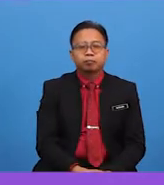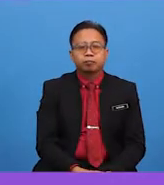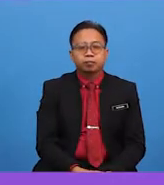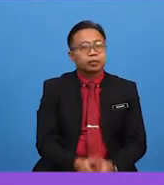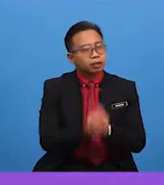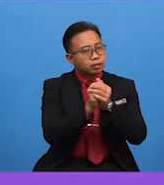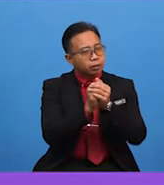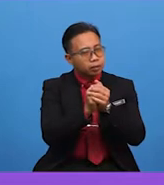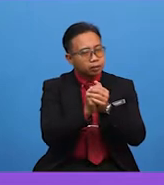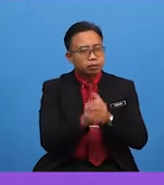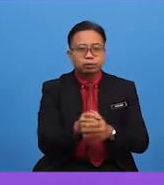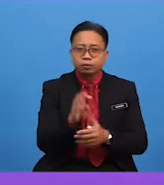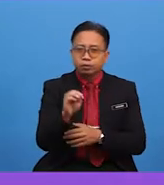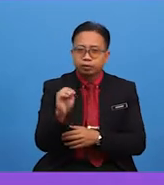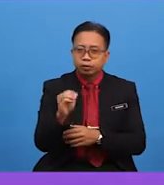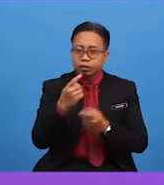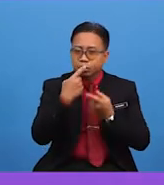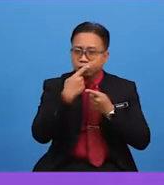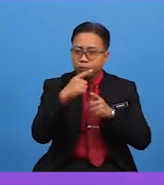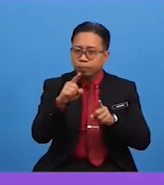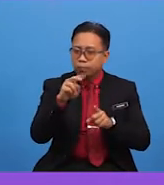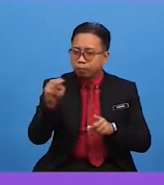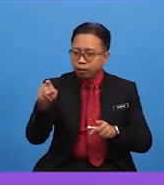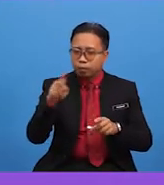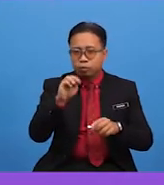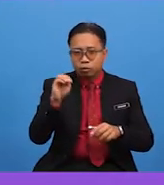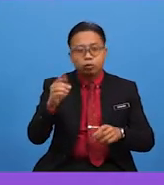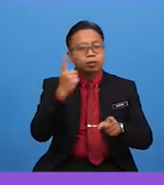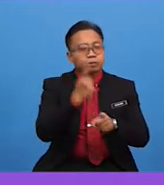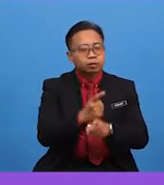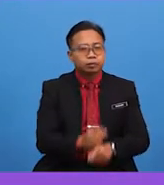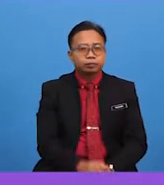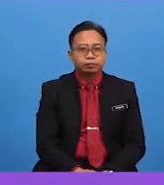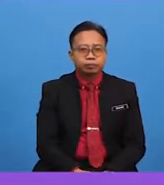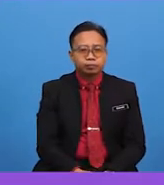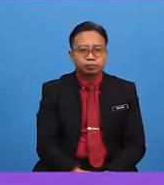Syabas dan tahniah, jawapan murid-murid betul.